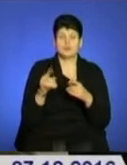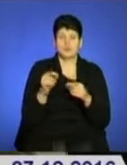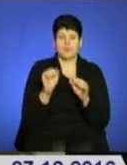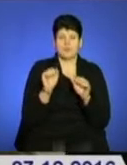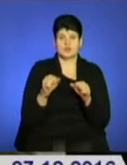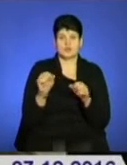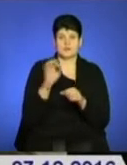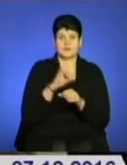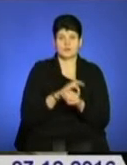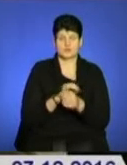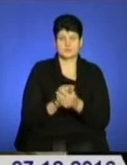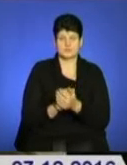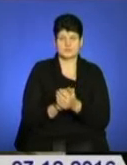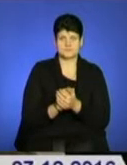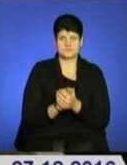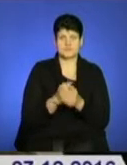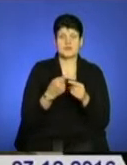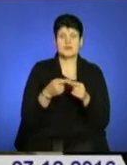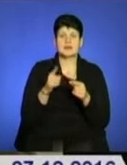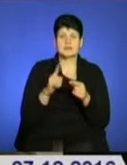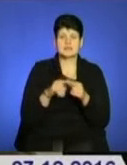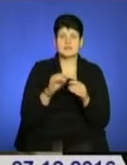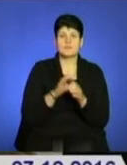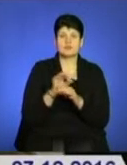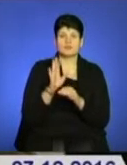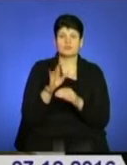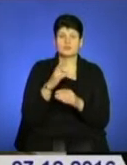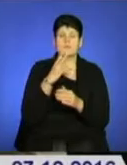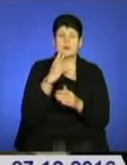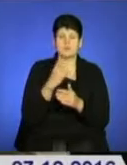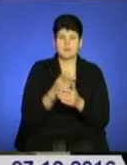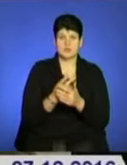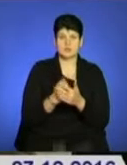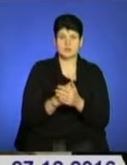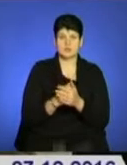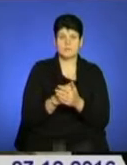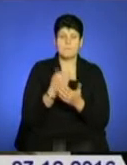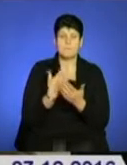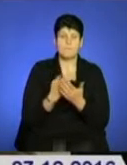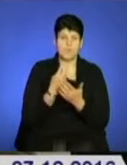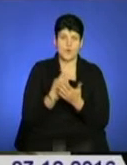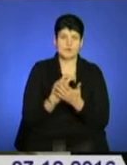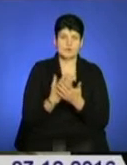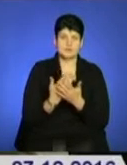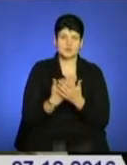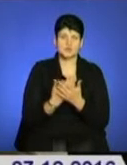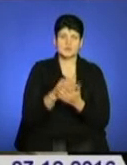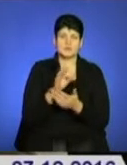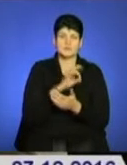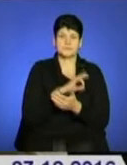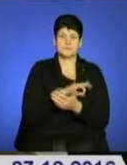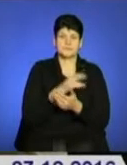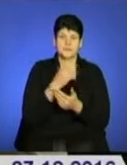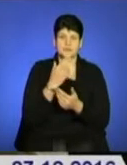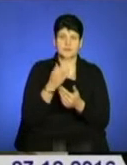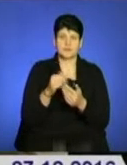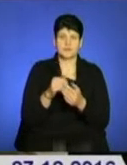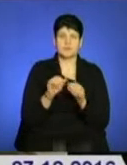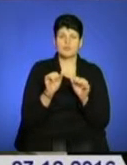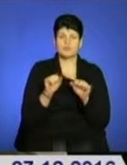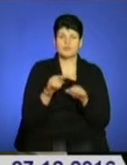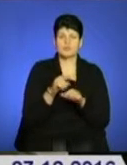використати. І цим проєктом буде передбачено показове таке пристосування, можливості